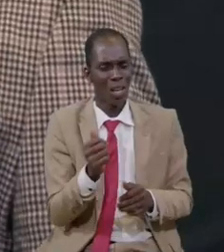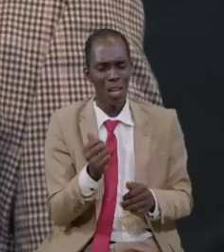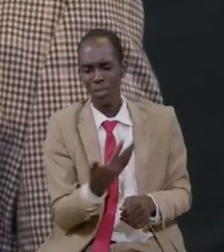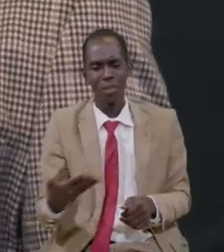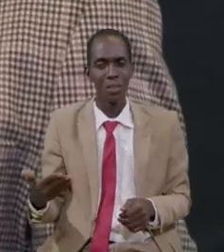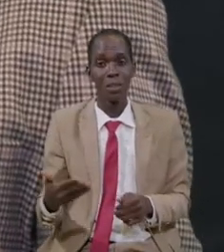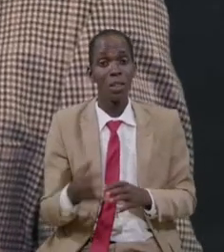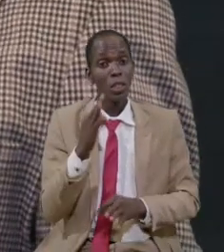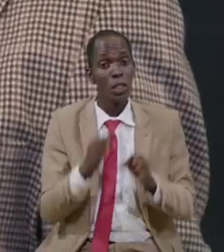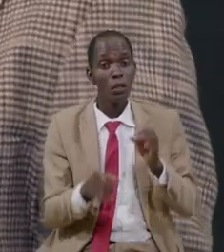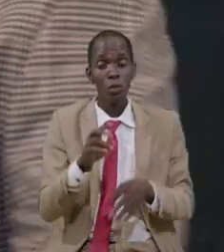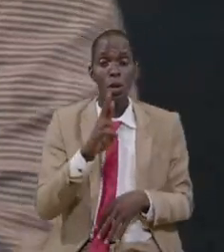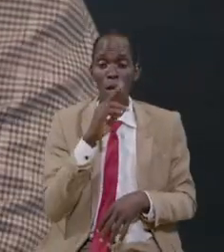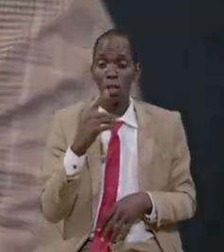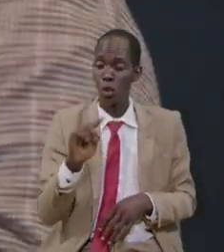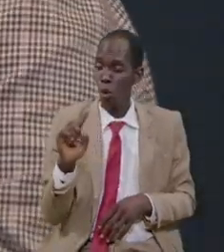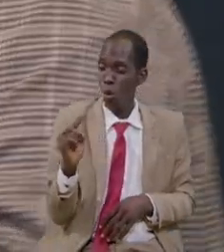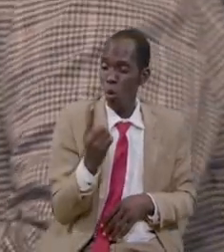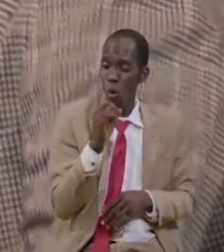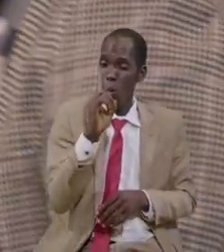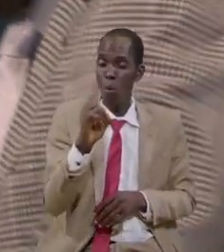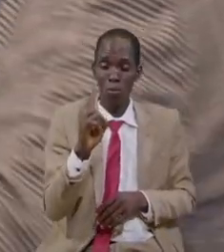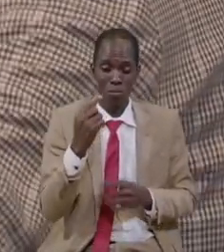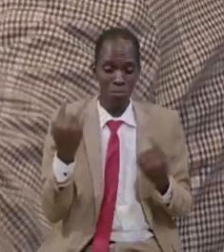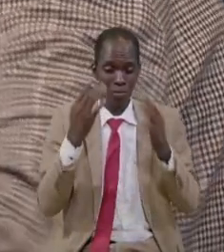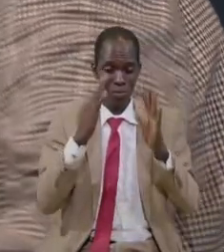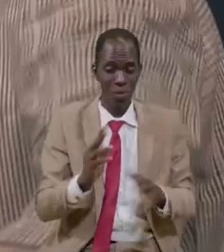Si tu étais le seul pécheur dans le monde,